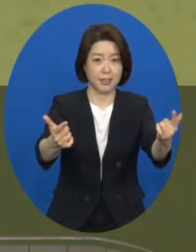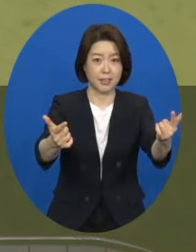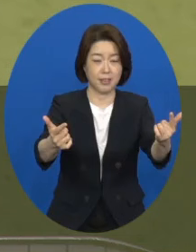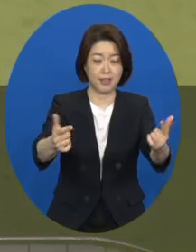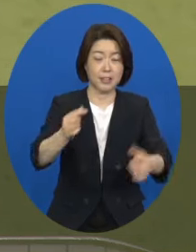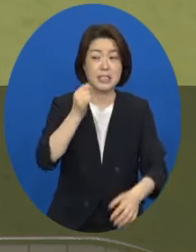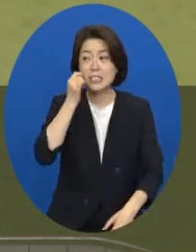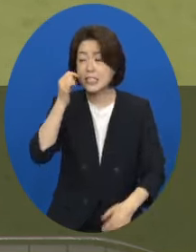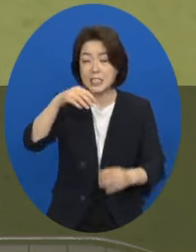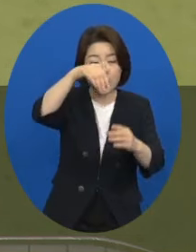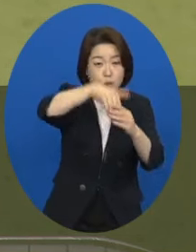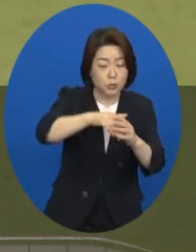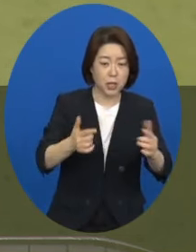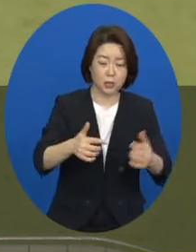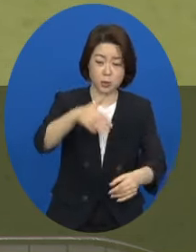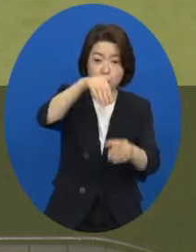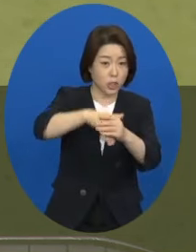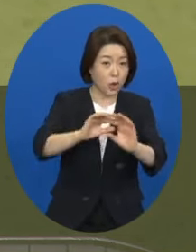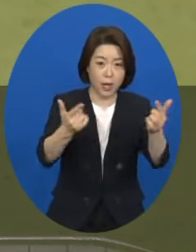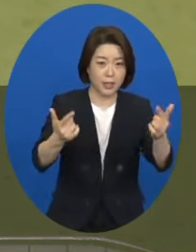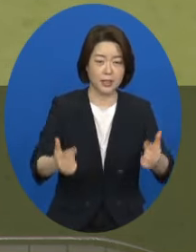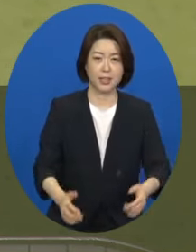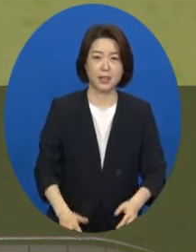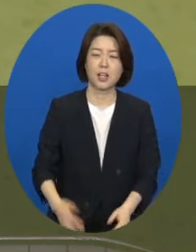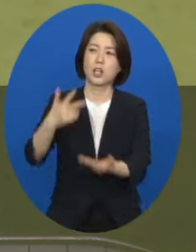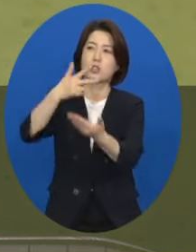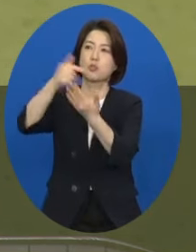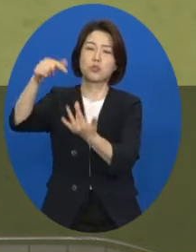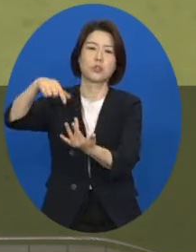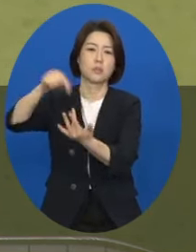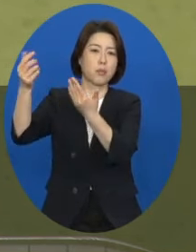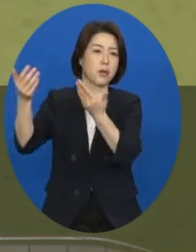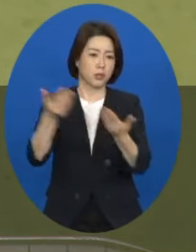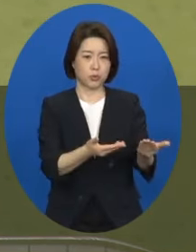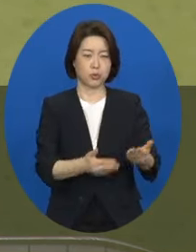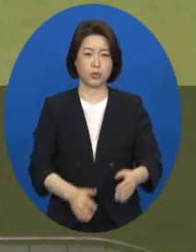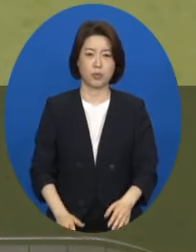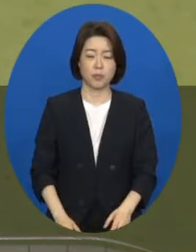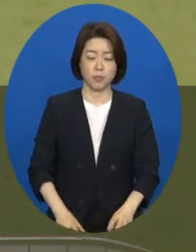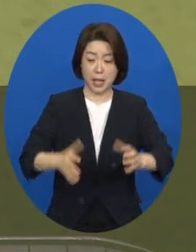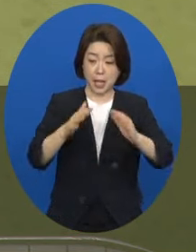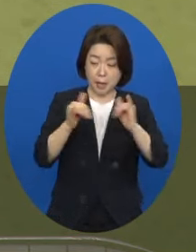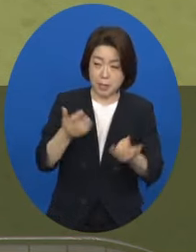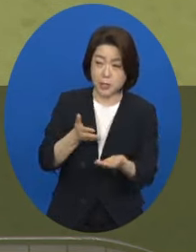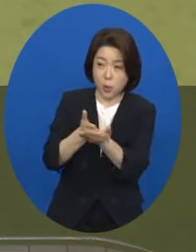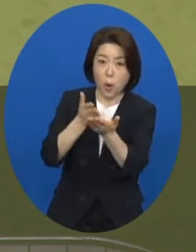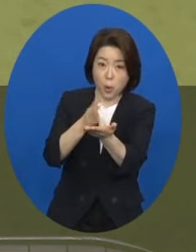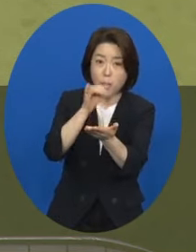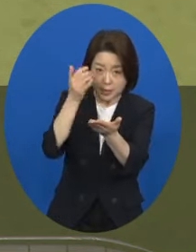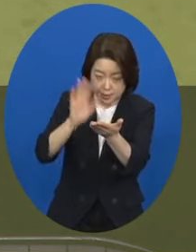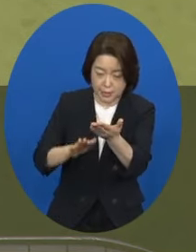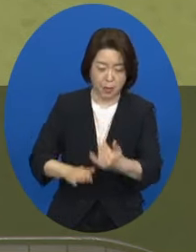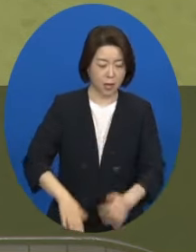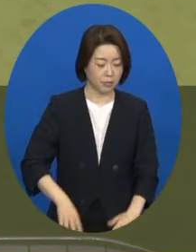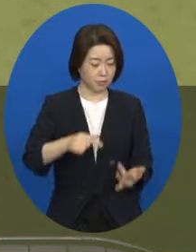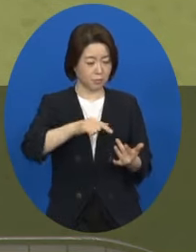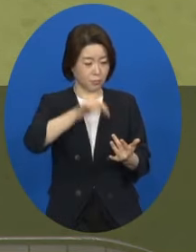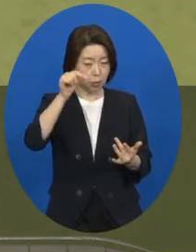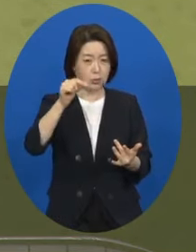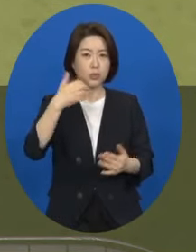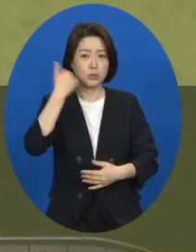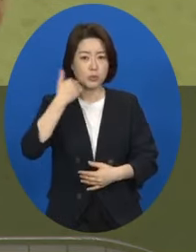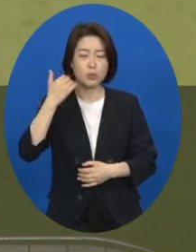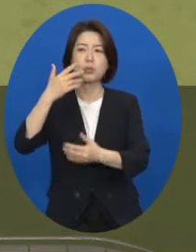인기투표한 것도 아니고 선거한 것도 아니에요. 주님께서 뽑으셨어요. 물론 백성들이 요구하긴 했지만 뽑은 것은 주님이